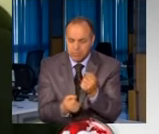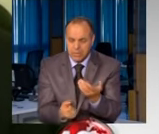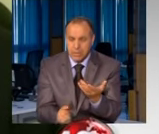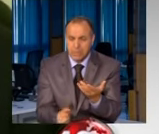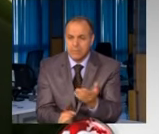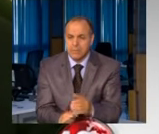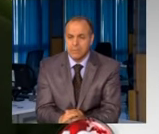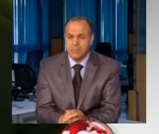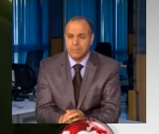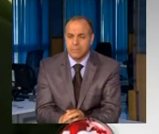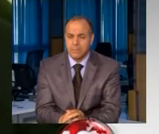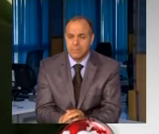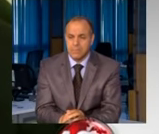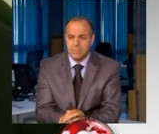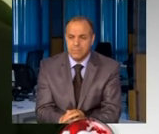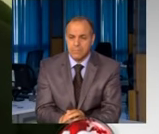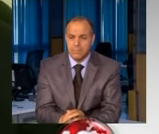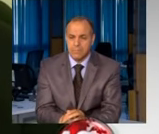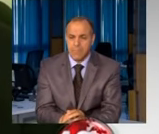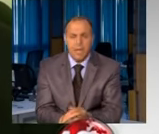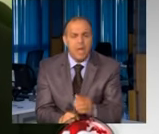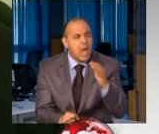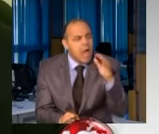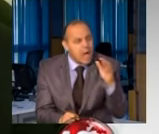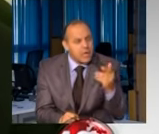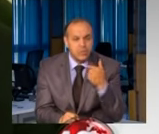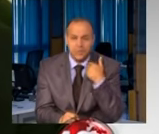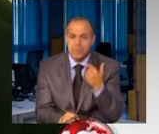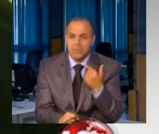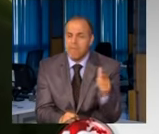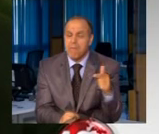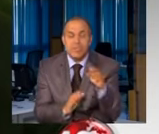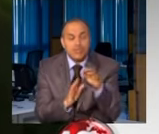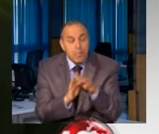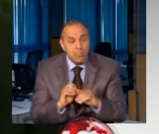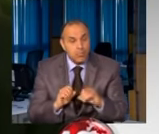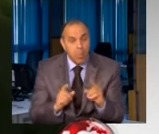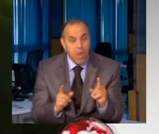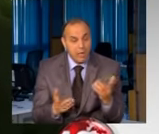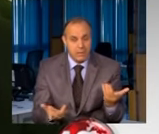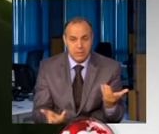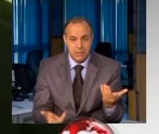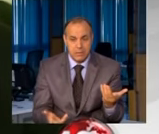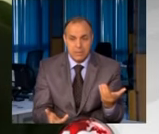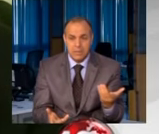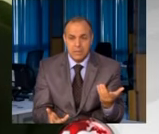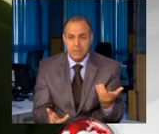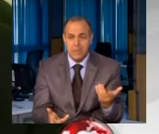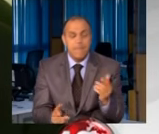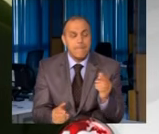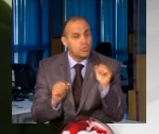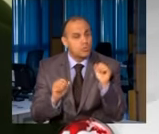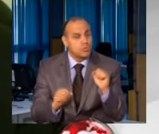هذه نتيجة إلا أنه ما ثميش استراتيجية واضحة اللي